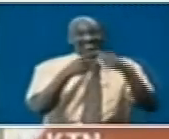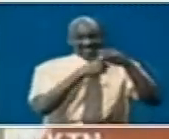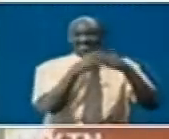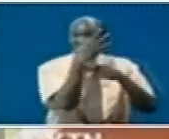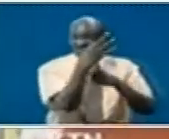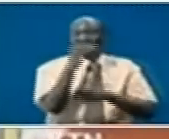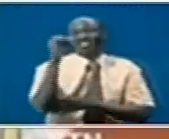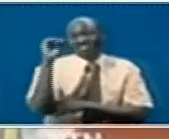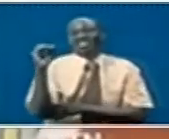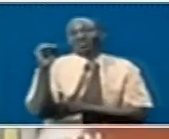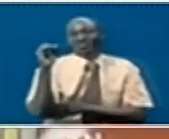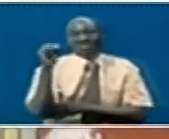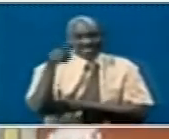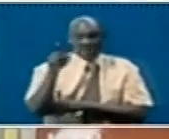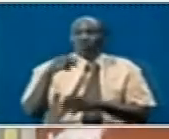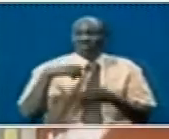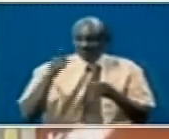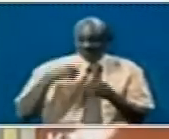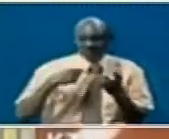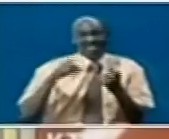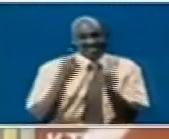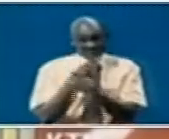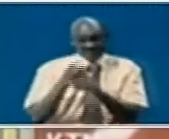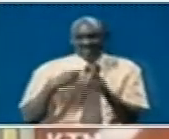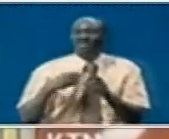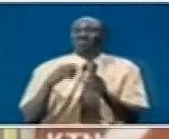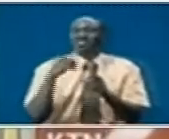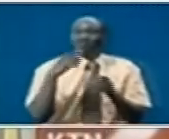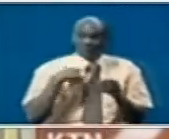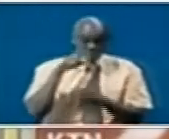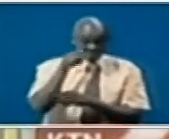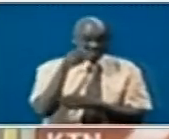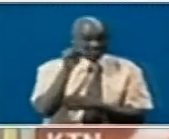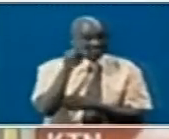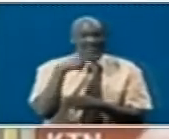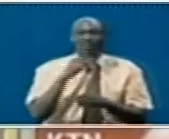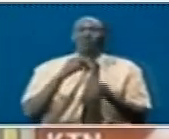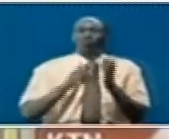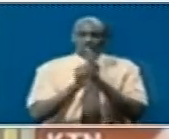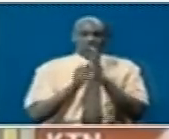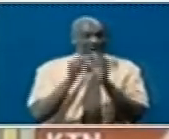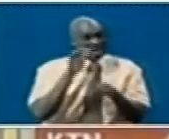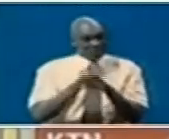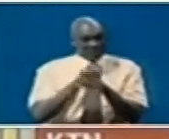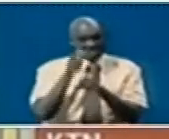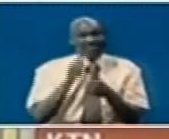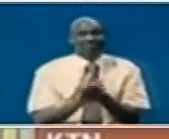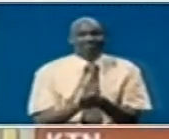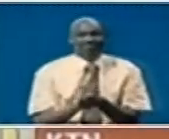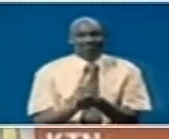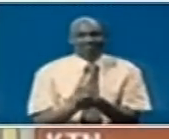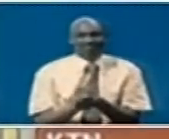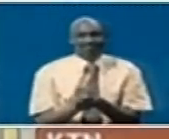kwa nunge, huku wachezaji Hore Salela, Gabriel Adero na Elvis na Mumasi wakiwajibika zaidi.